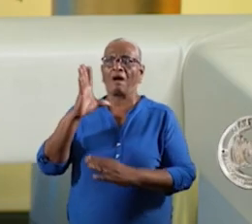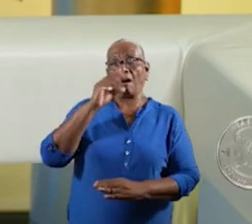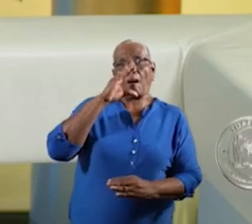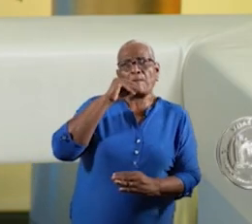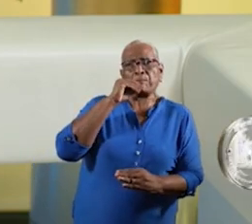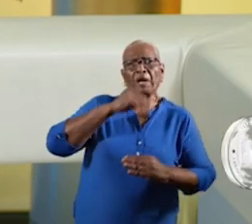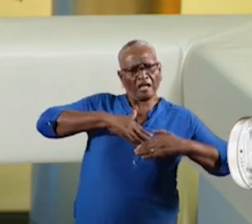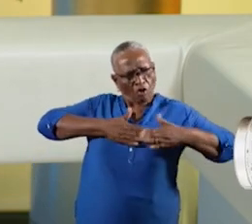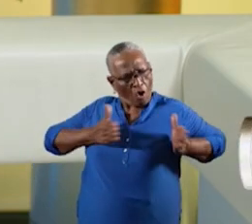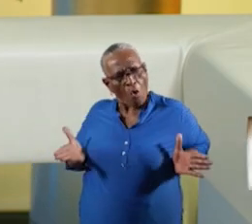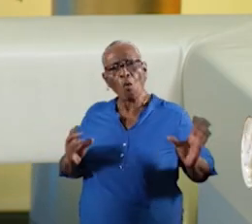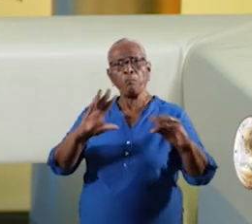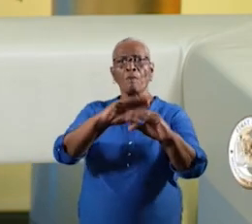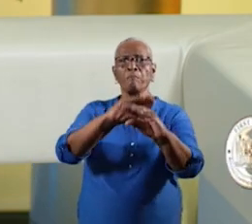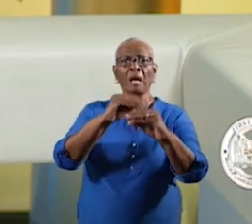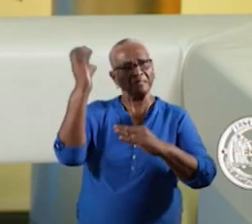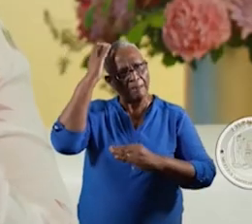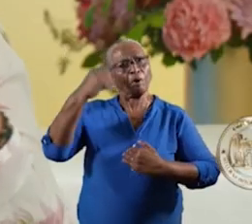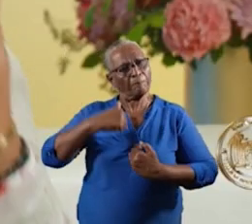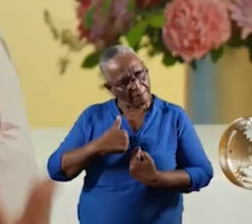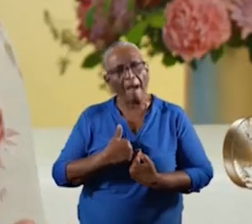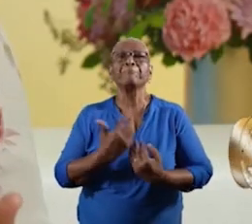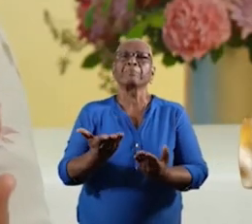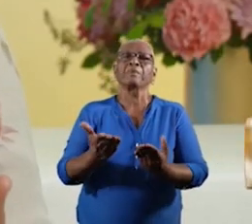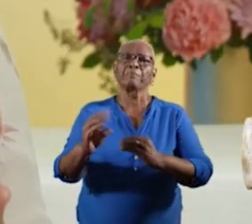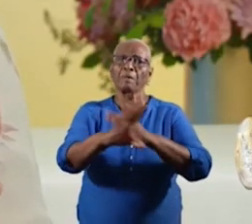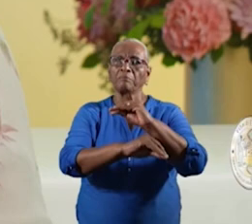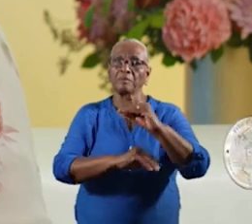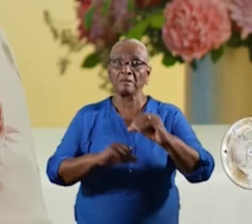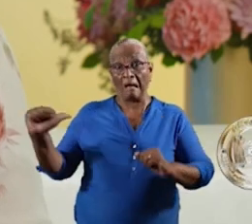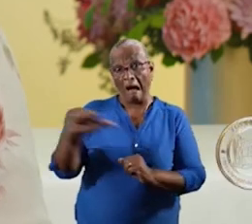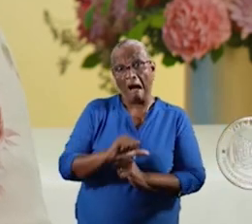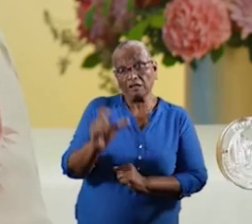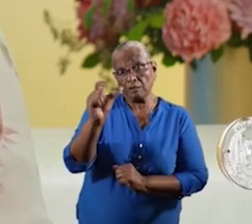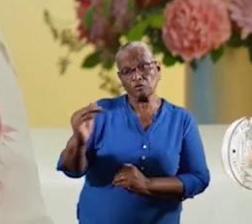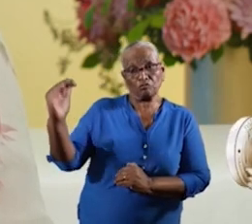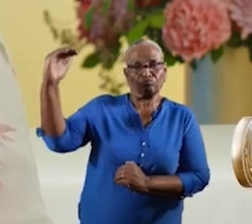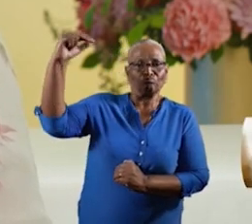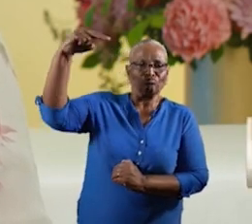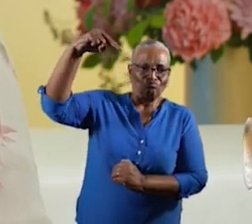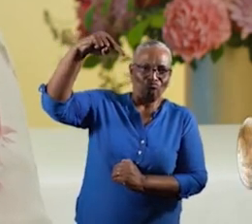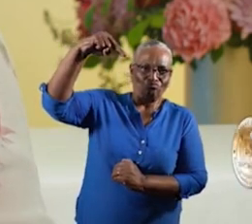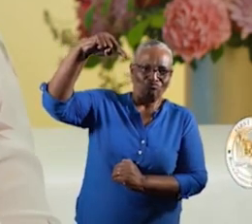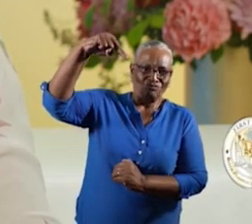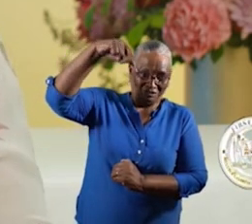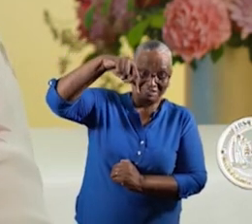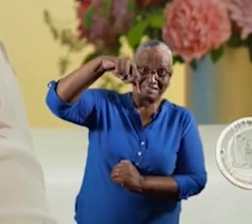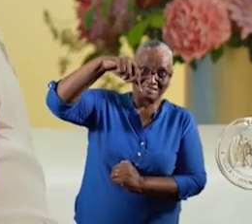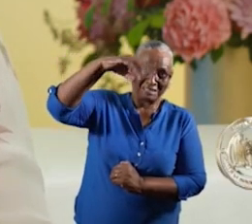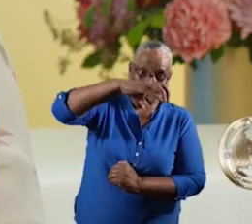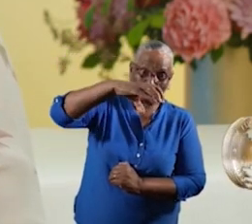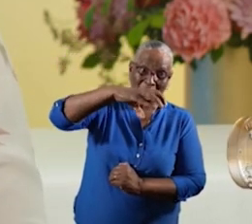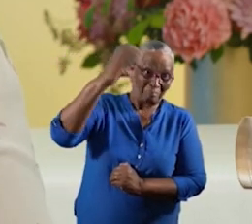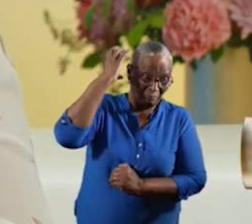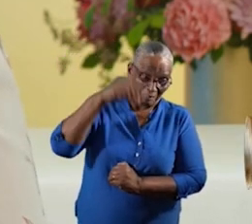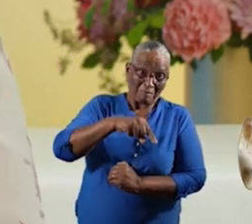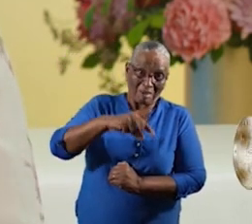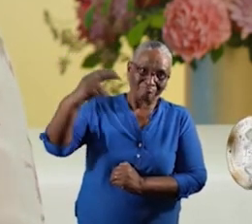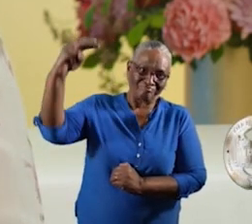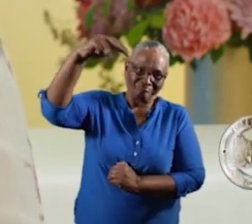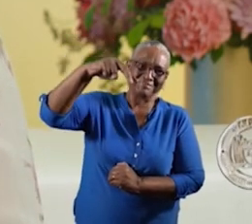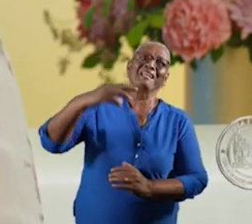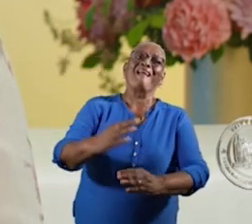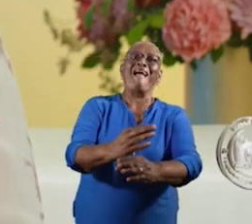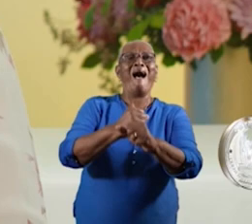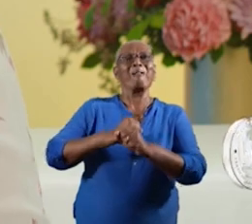praten over wat je doormaakt. Een ander die bovenop het probleem staat, kan jou gemakkelijker een